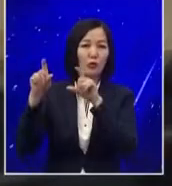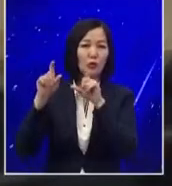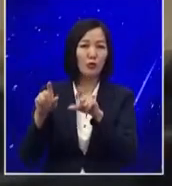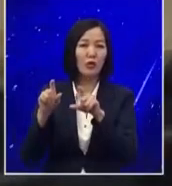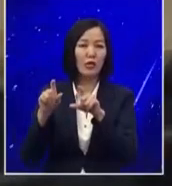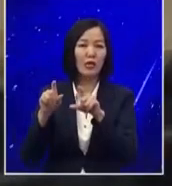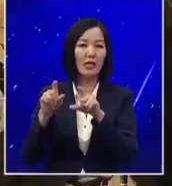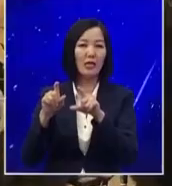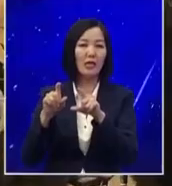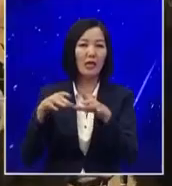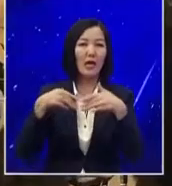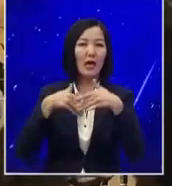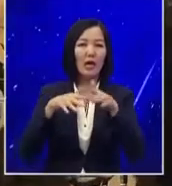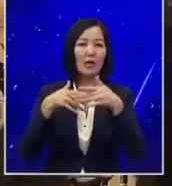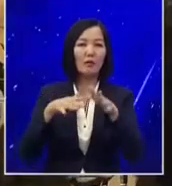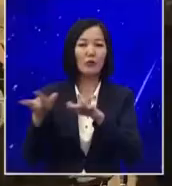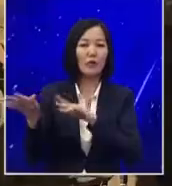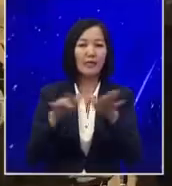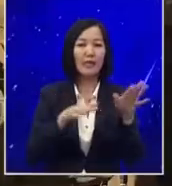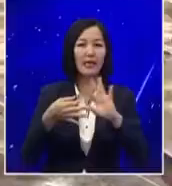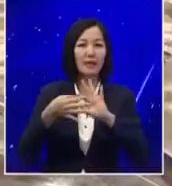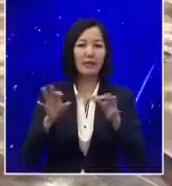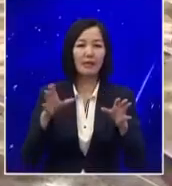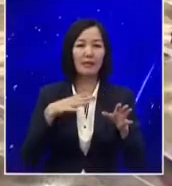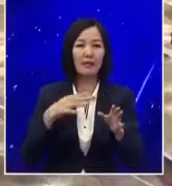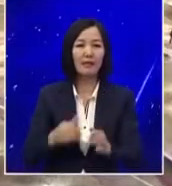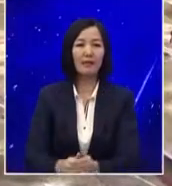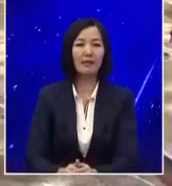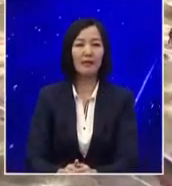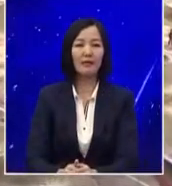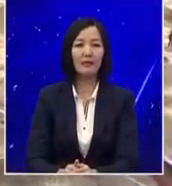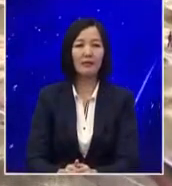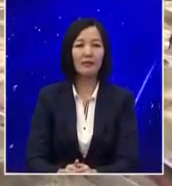тиелген колоннаны алып жүру кезіндегі сәрекеттері пысықталды.